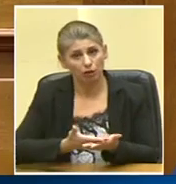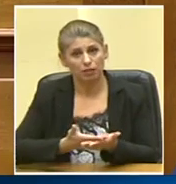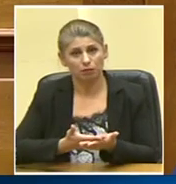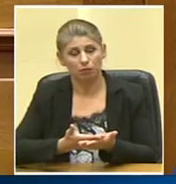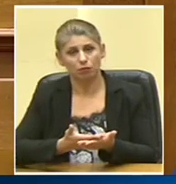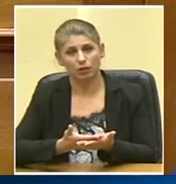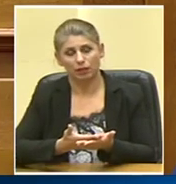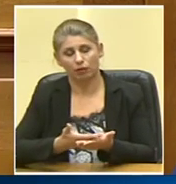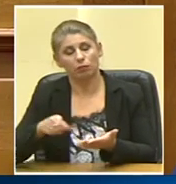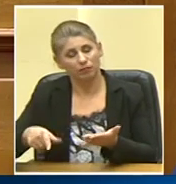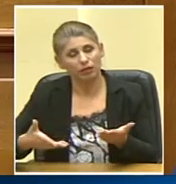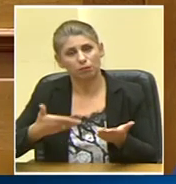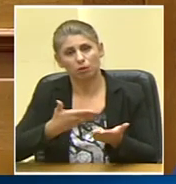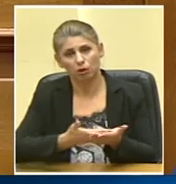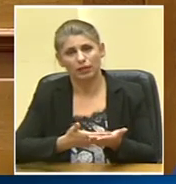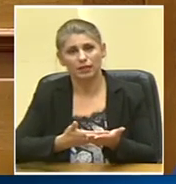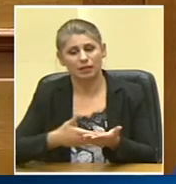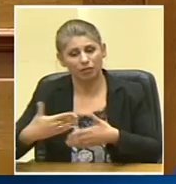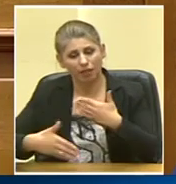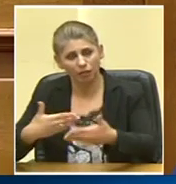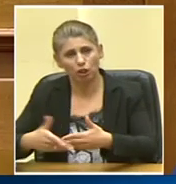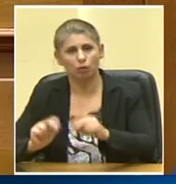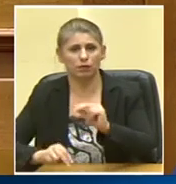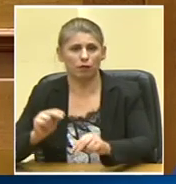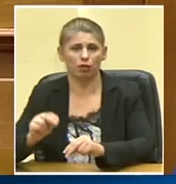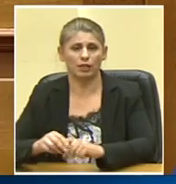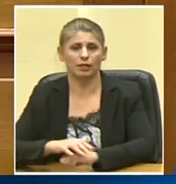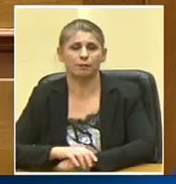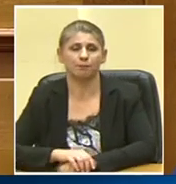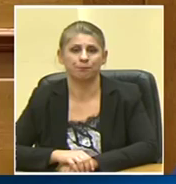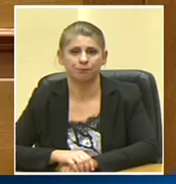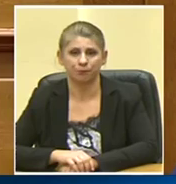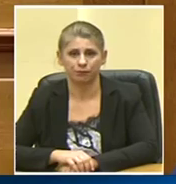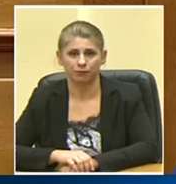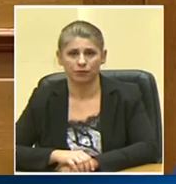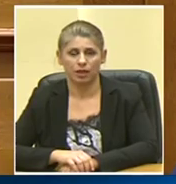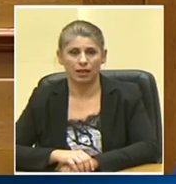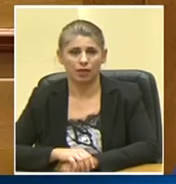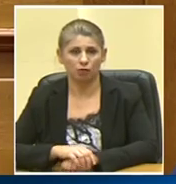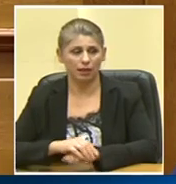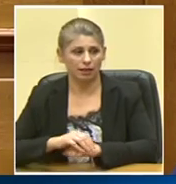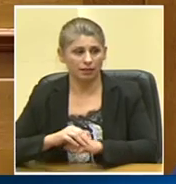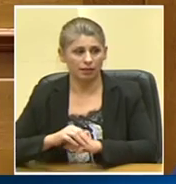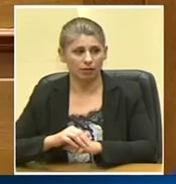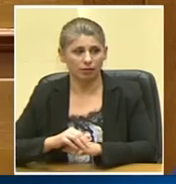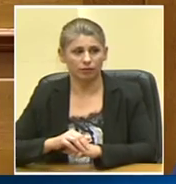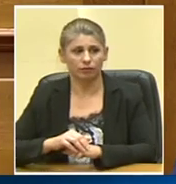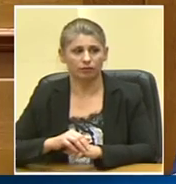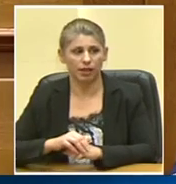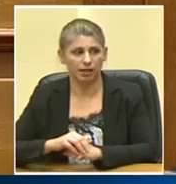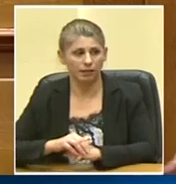καταθέτουμε, την πρόταση των διαδοχικών ψηφοφοριών. Διότι εδώ οποιαδήποτε άλλη λύση,